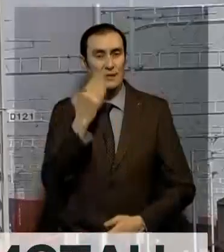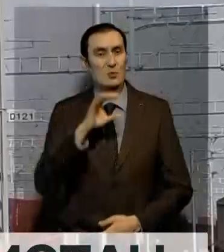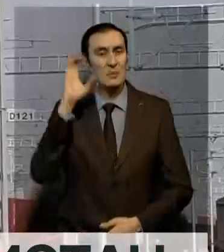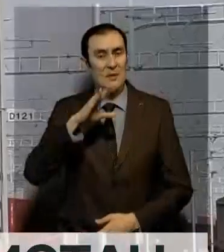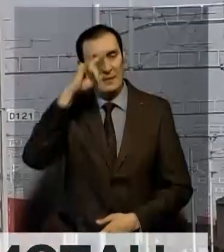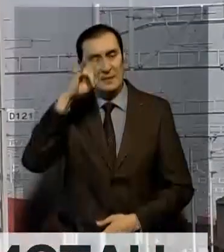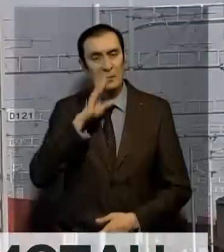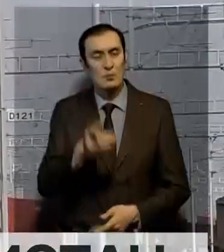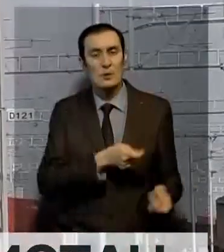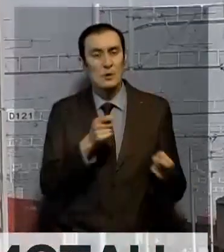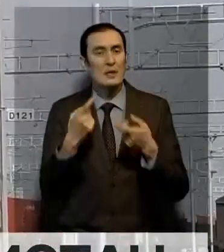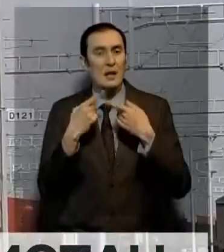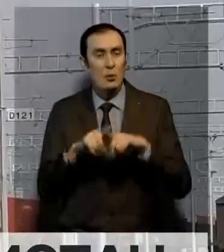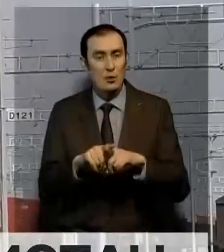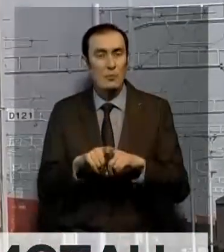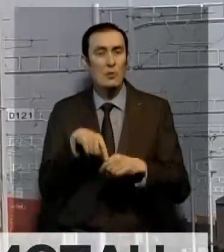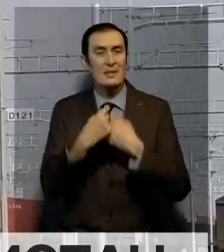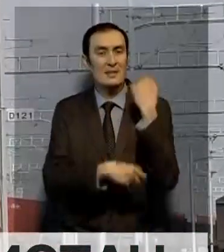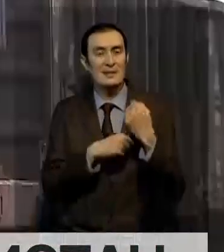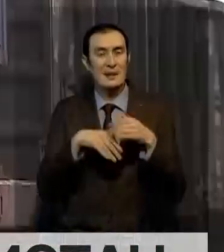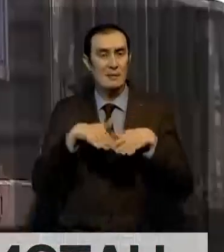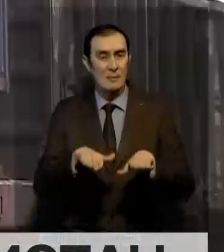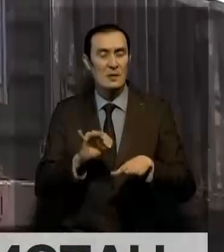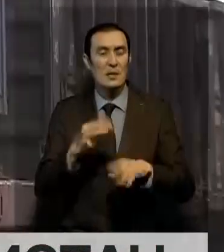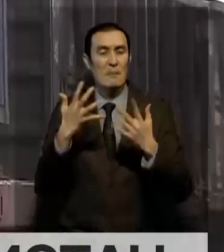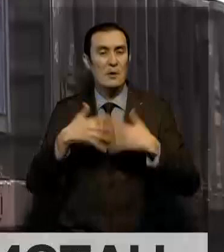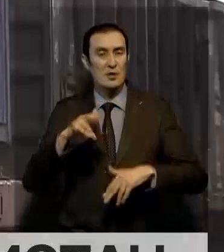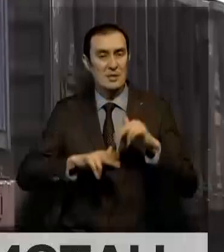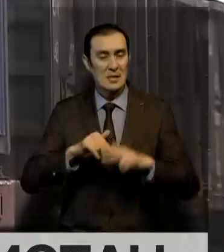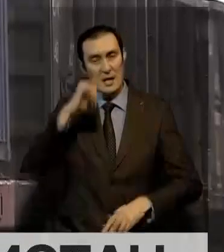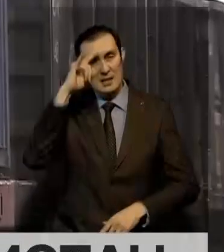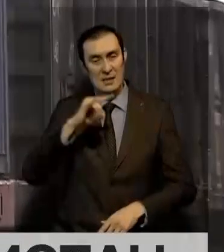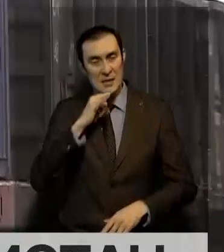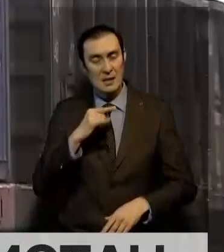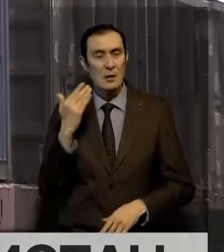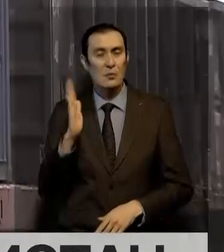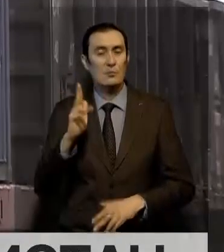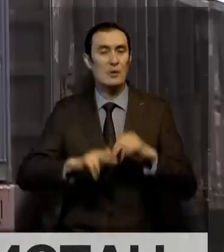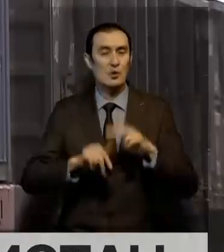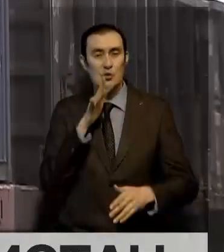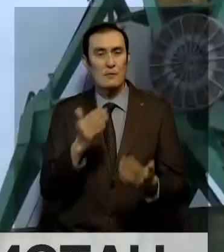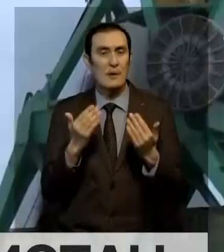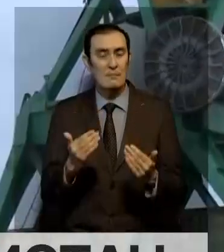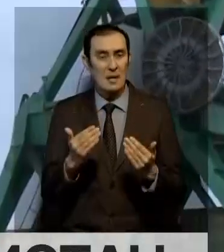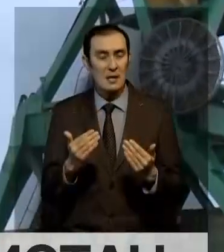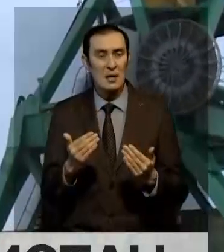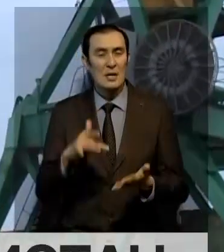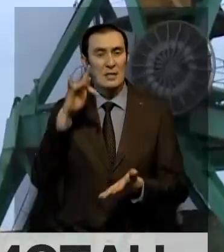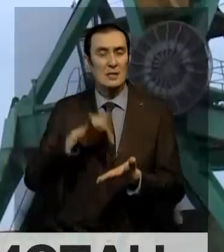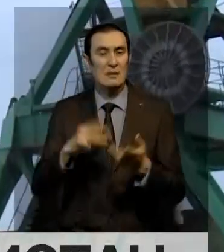Узбекистана в Казахстан придут технологии по текстильной промышленности и машиностроению. Казахстан, в свою очередь, построит современный